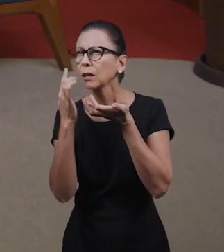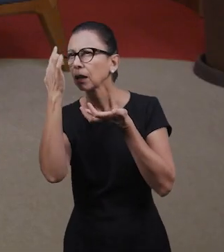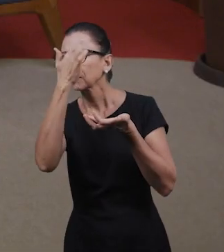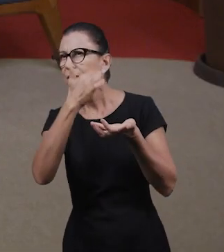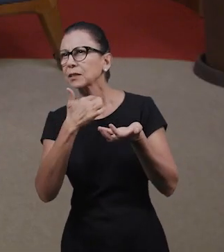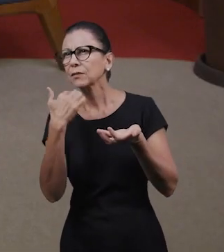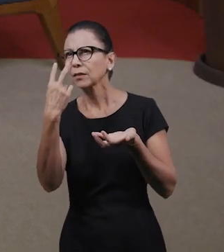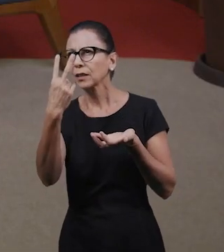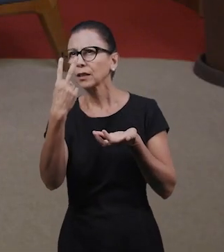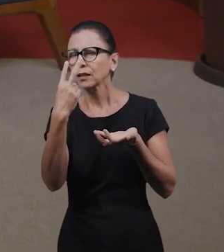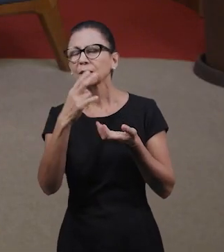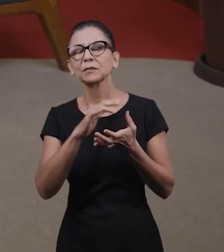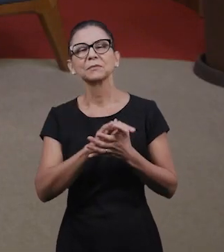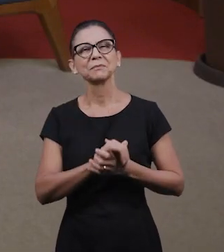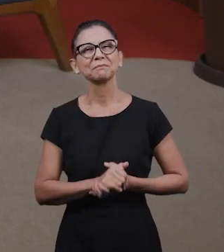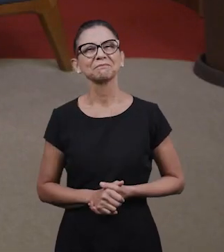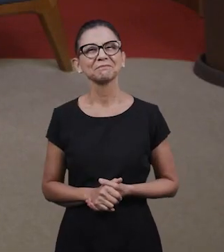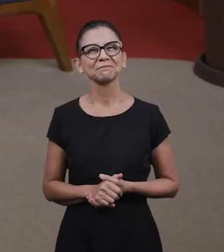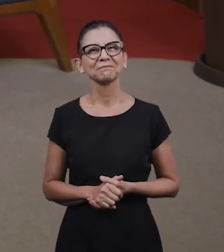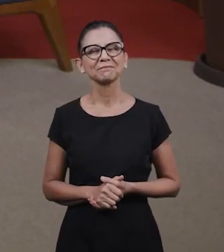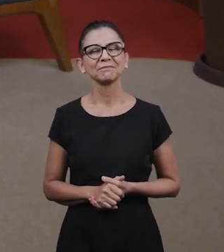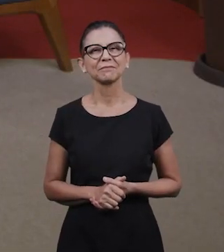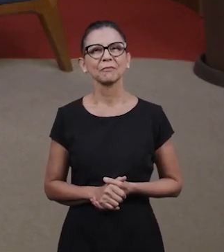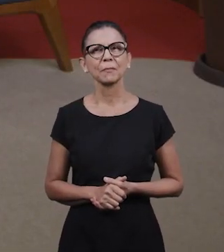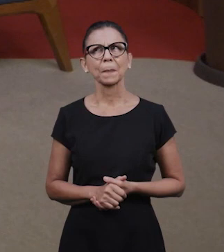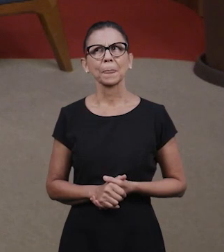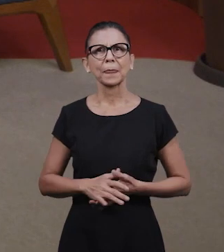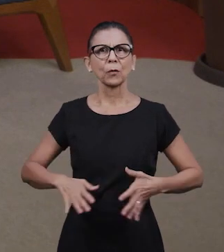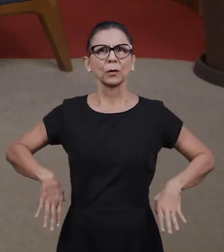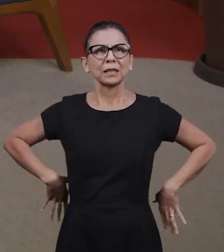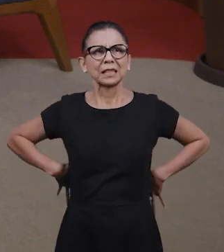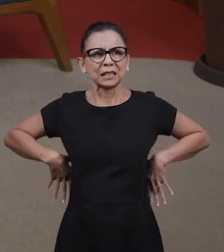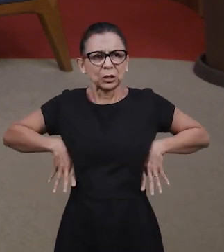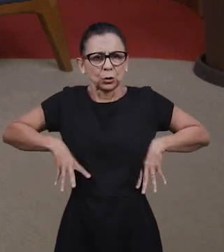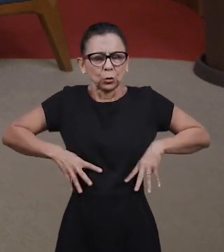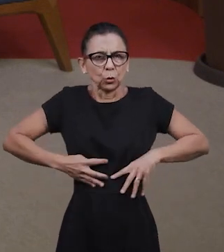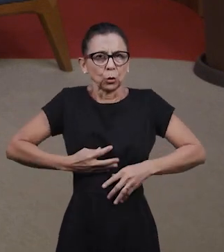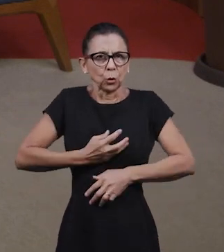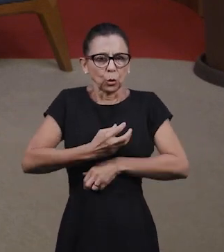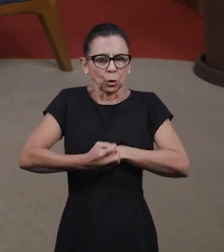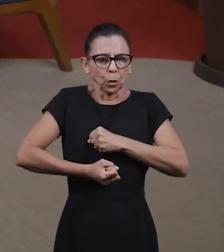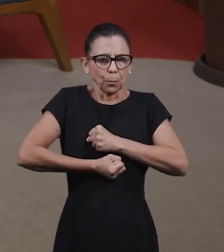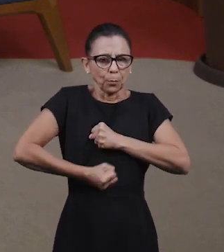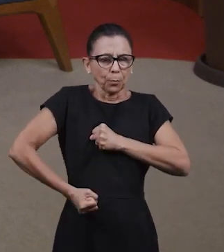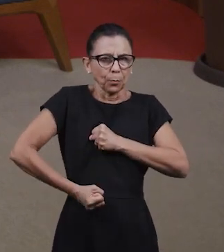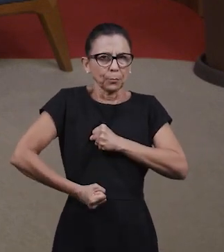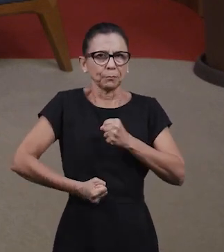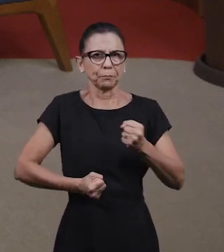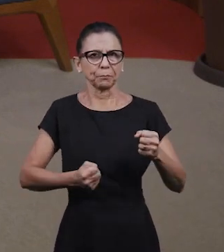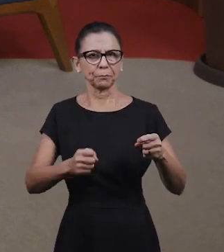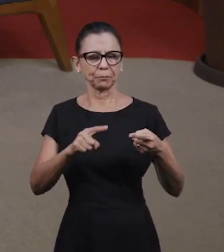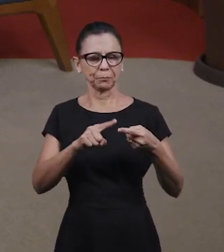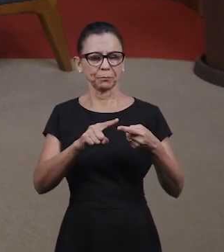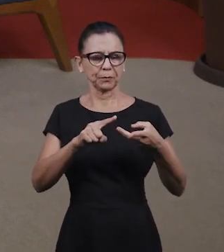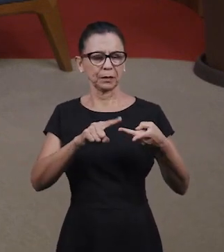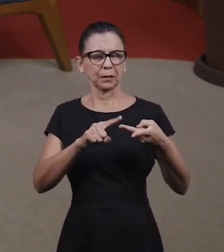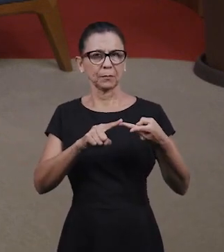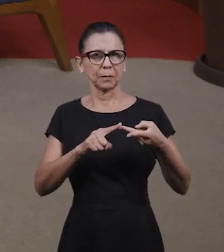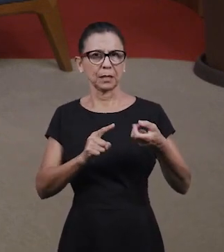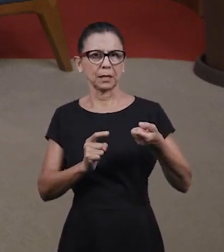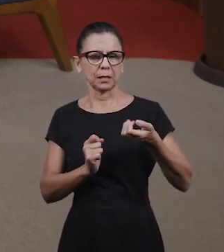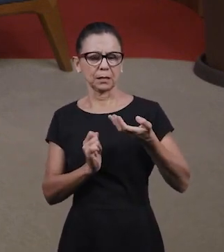identifier le visage. Et quand nous voyons reins saints et lampes allumées dans ce contexte, nous sommes en train de